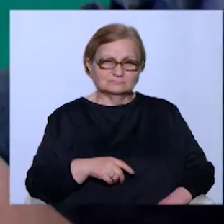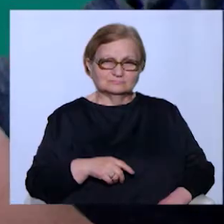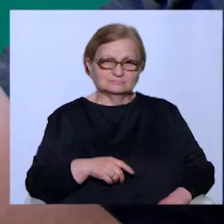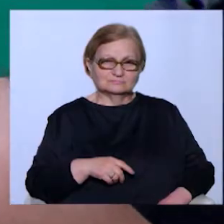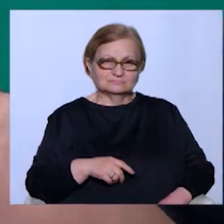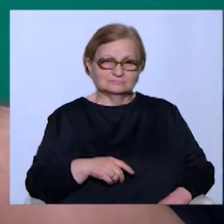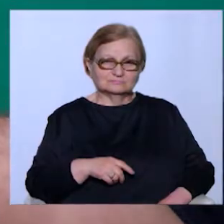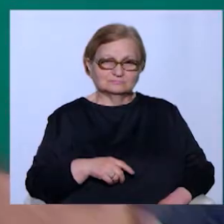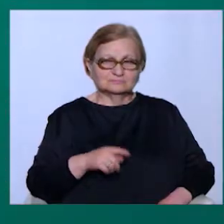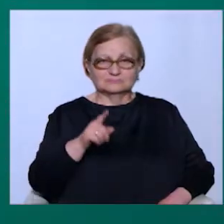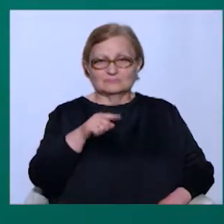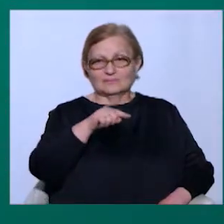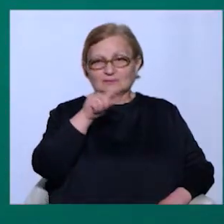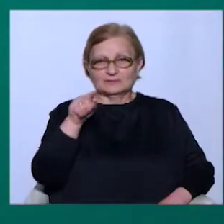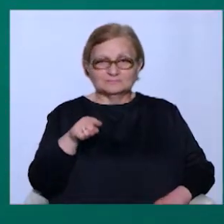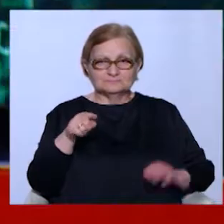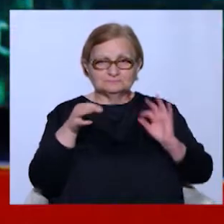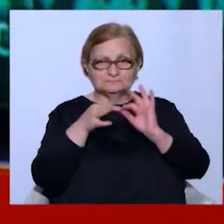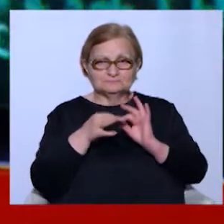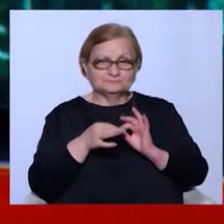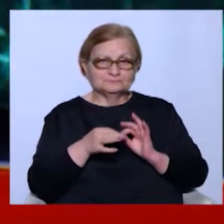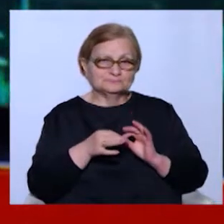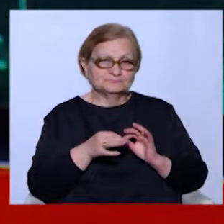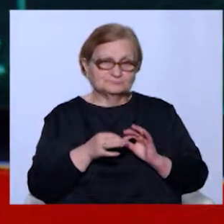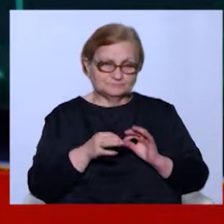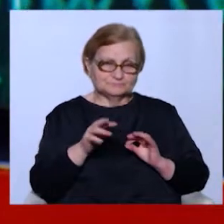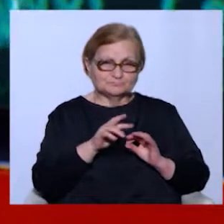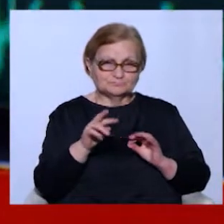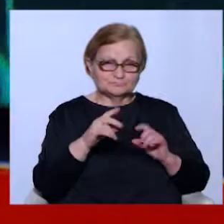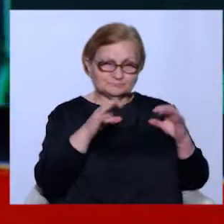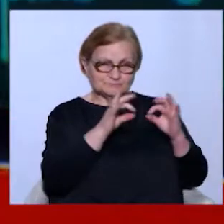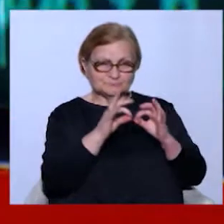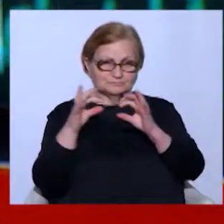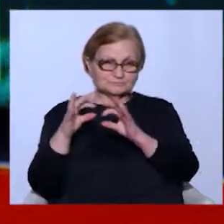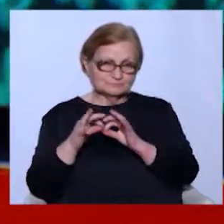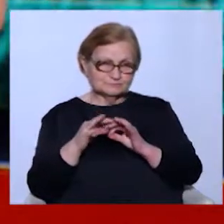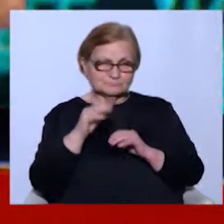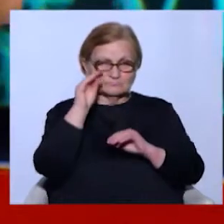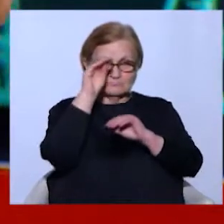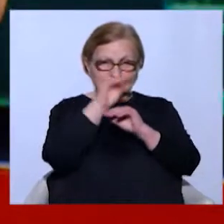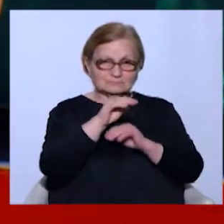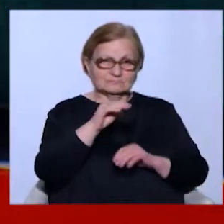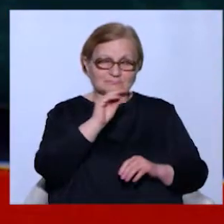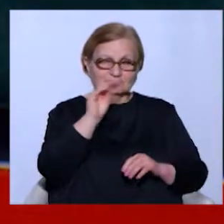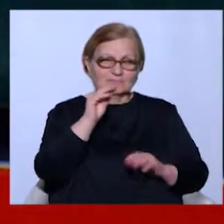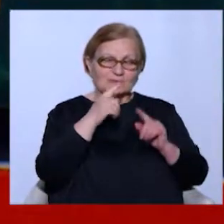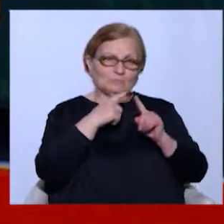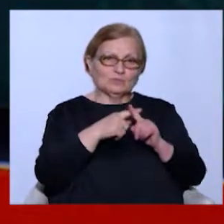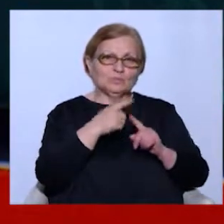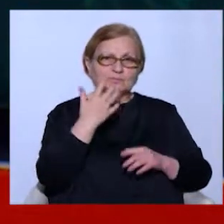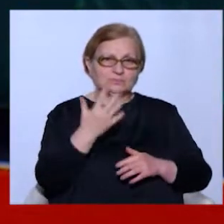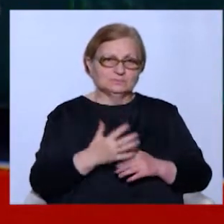აი ასეთი ხაზი გაუკეთეთ და აკავშირეთ ეს ორი წრე ერთმანეთთან და თავზე დააწერეთ. მიუმატოთ